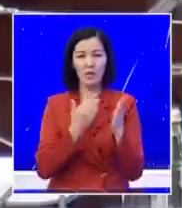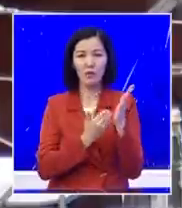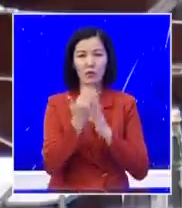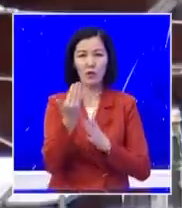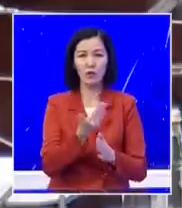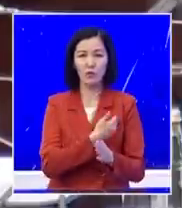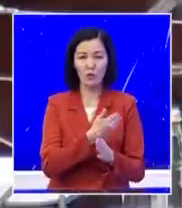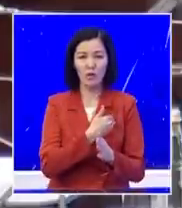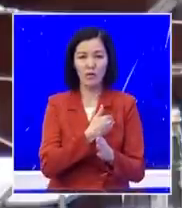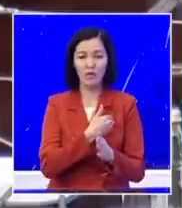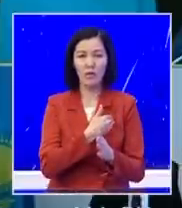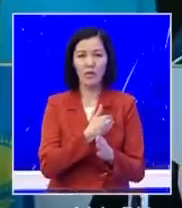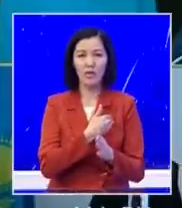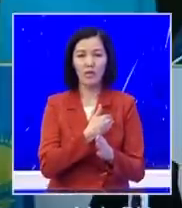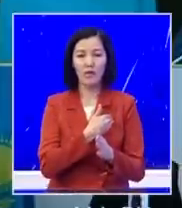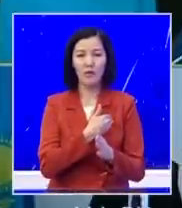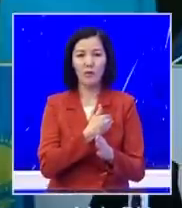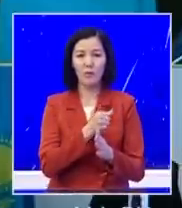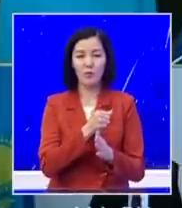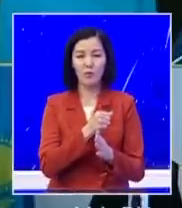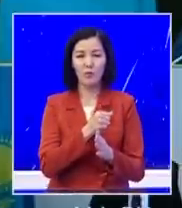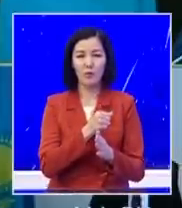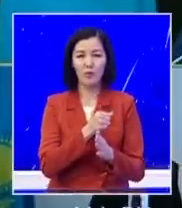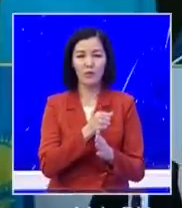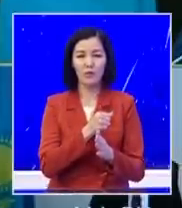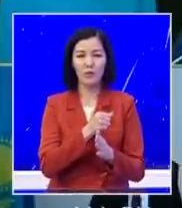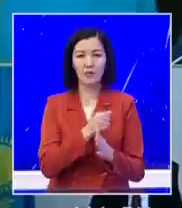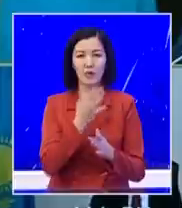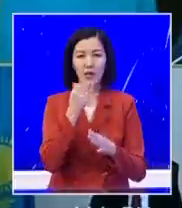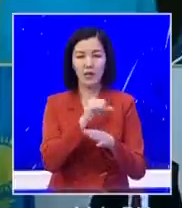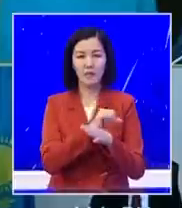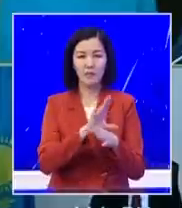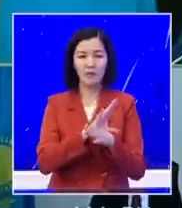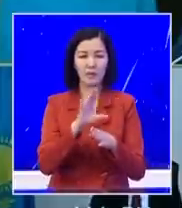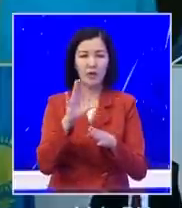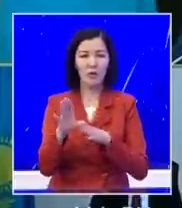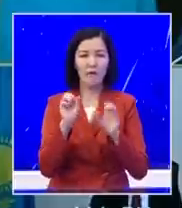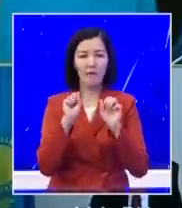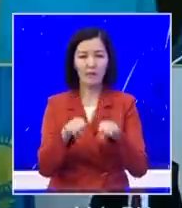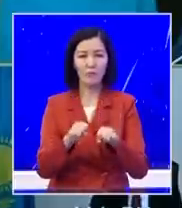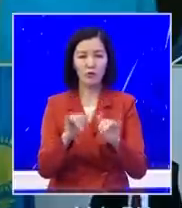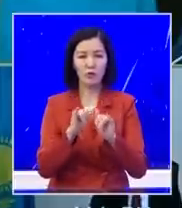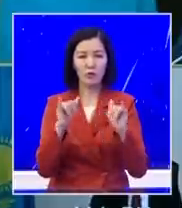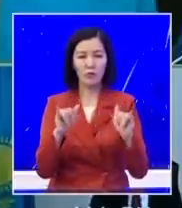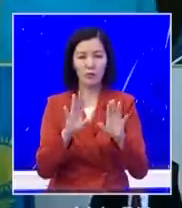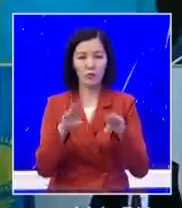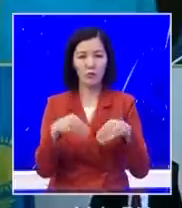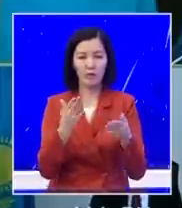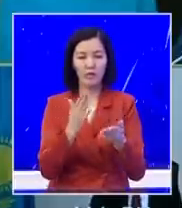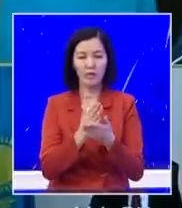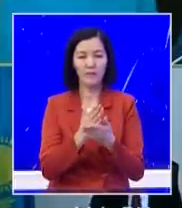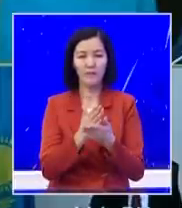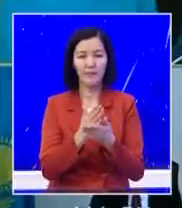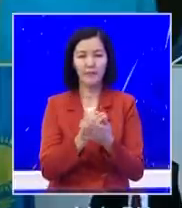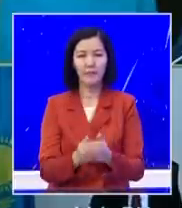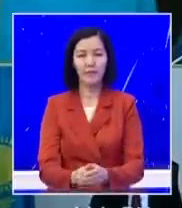сұраныстың жоғары екенін және де өндірістің өзіндік құнының арзандығын ескерсек, бұл экспортты дамыту үшін қолайлы жағдайды